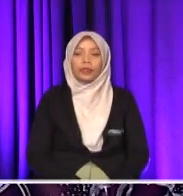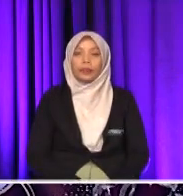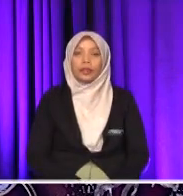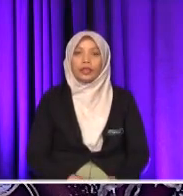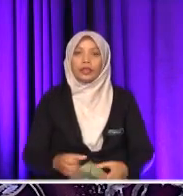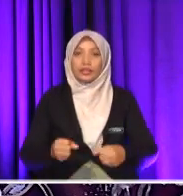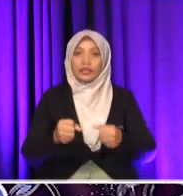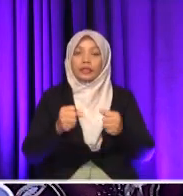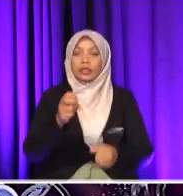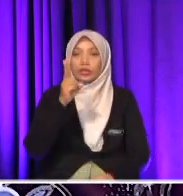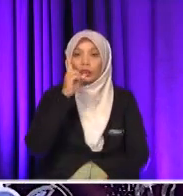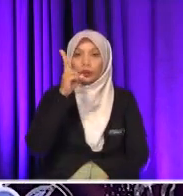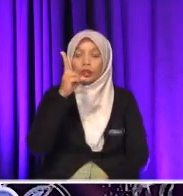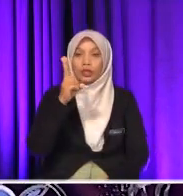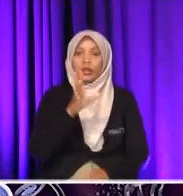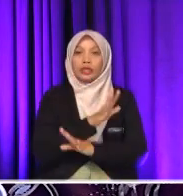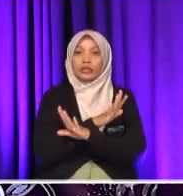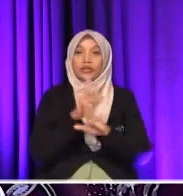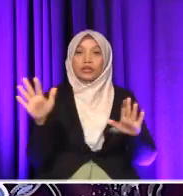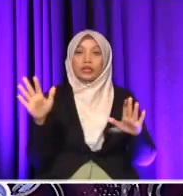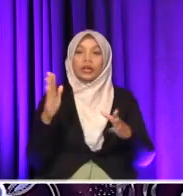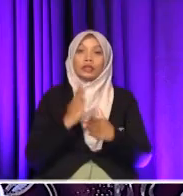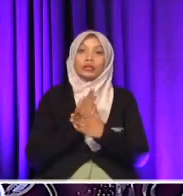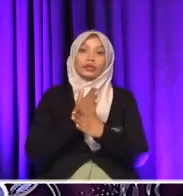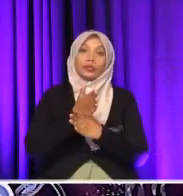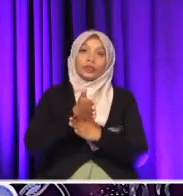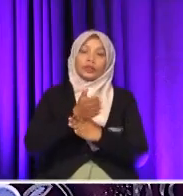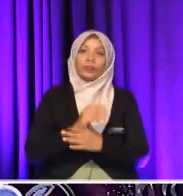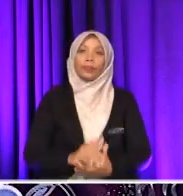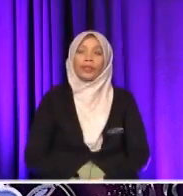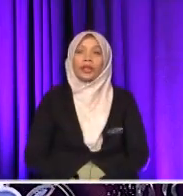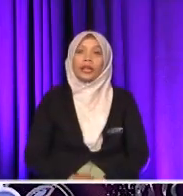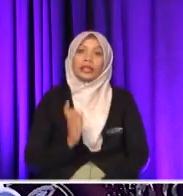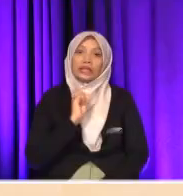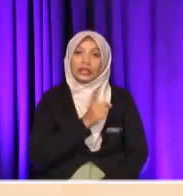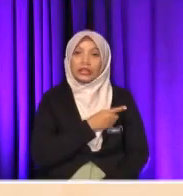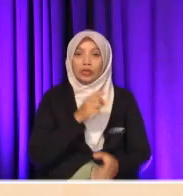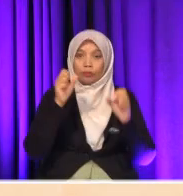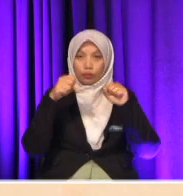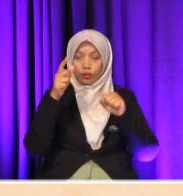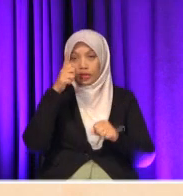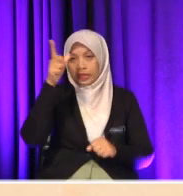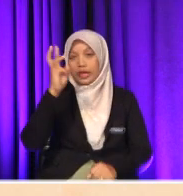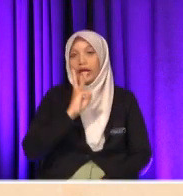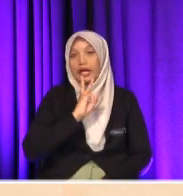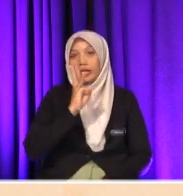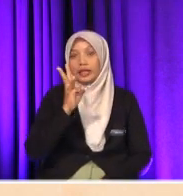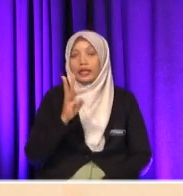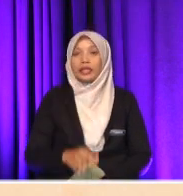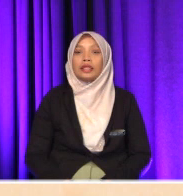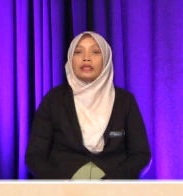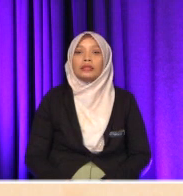kedua adalah sistem tidak Terus eh sistem tidak terus kita boleh lihat air dari tangki Oke